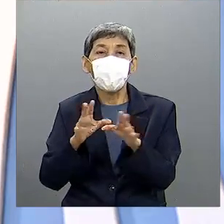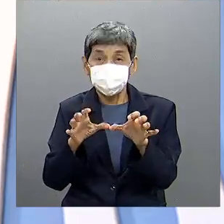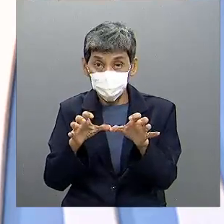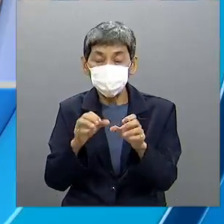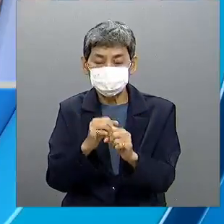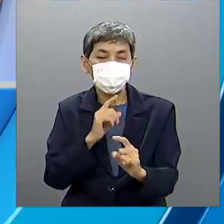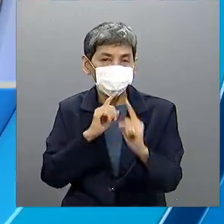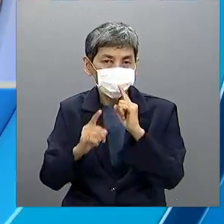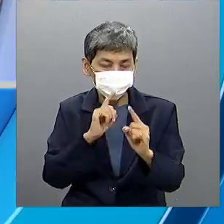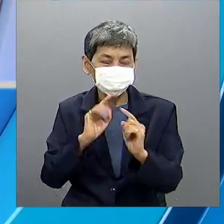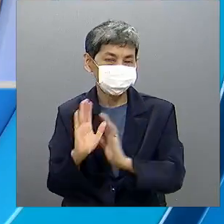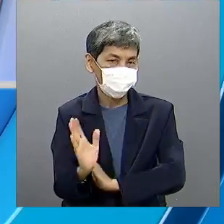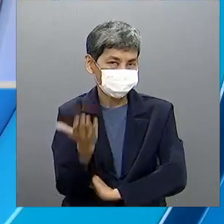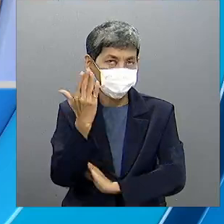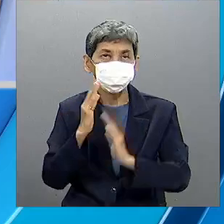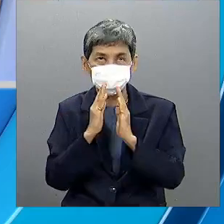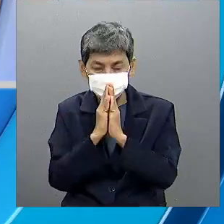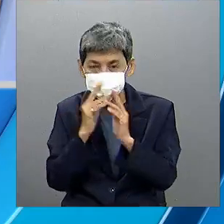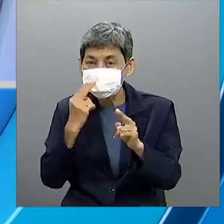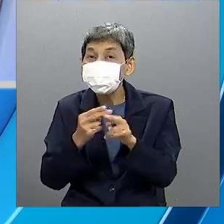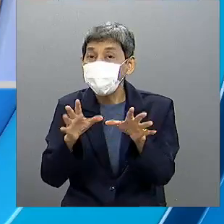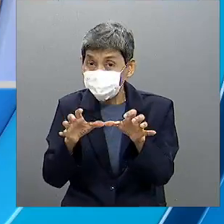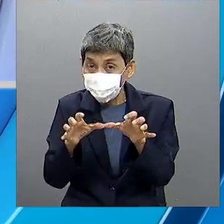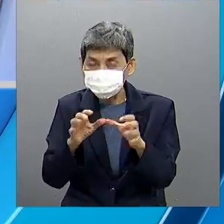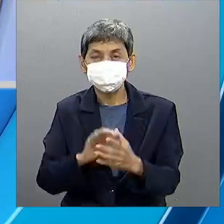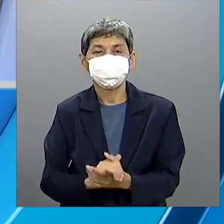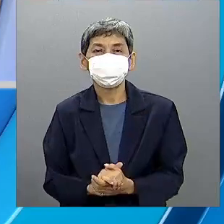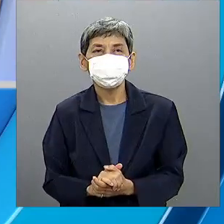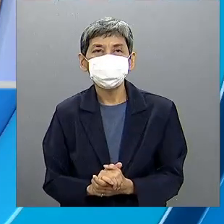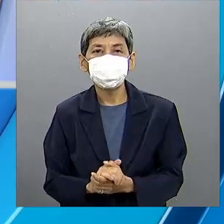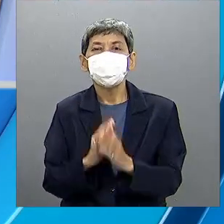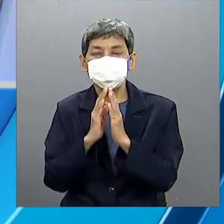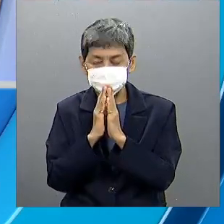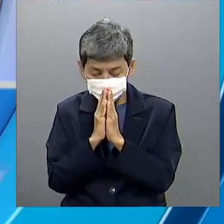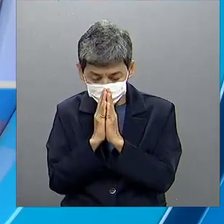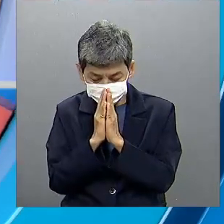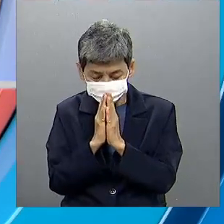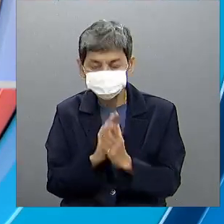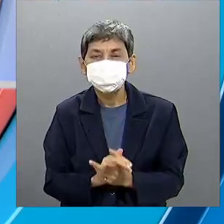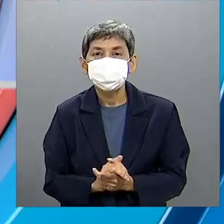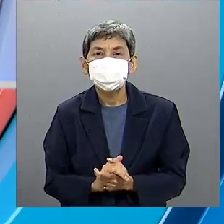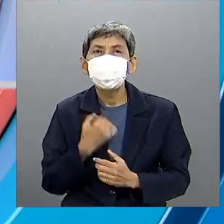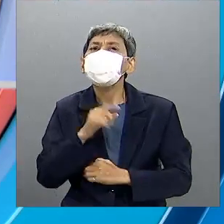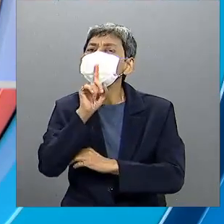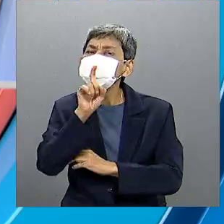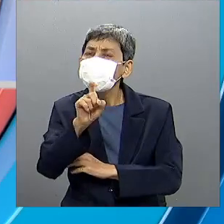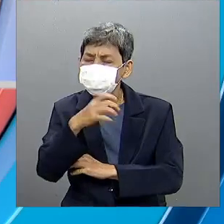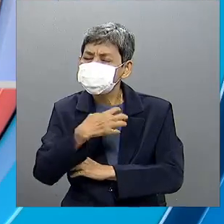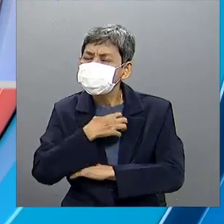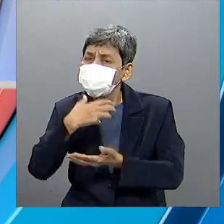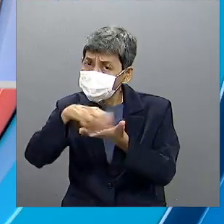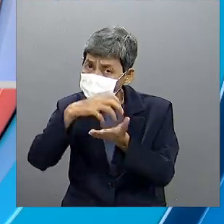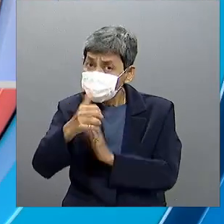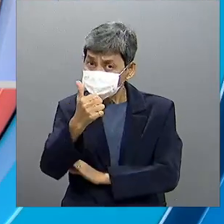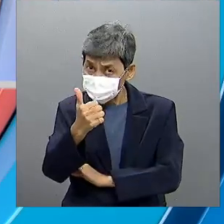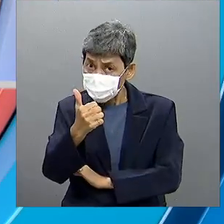านี้สวัสดีค่ะคุณปู สวัสดีค่ะ คุณปูคะอยากให้คุณปูเล่าให้ฟังหน่อยค่ะว่